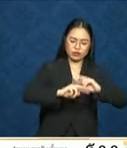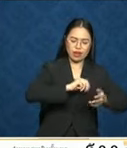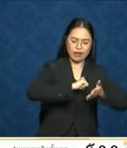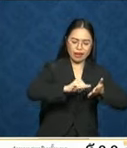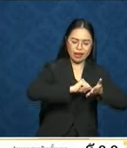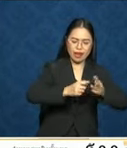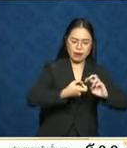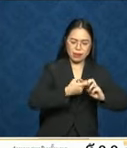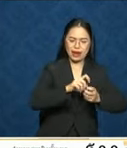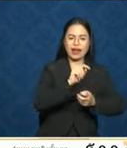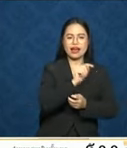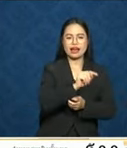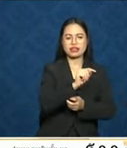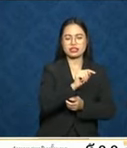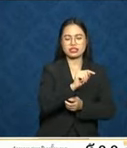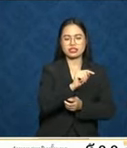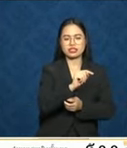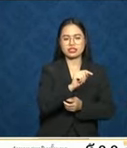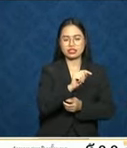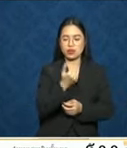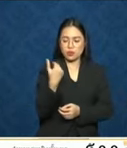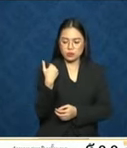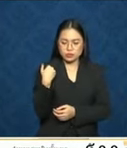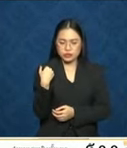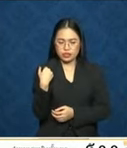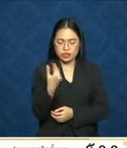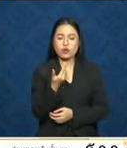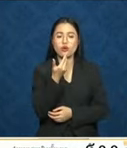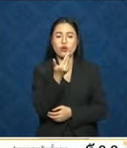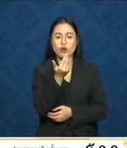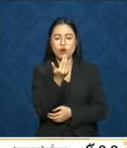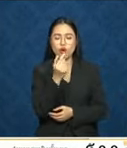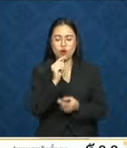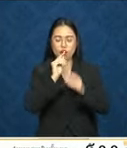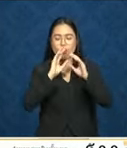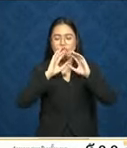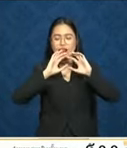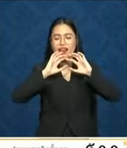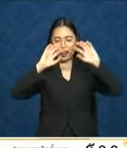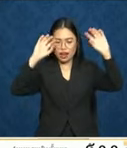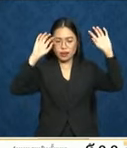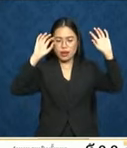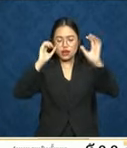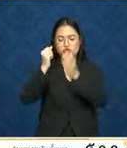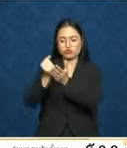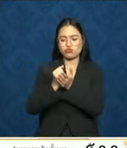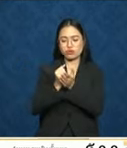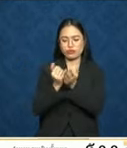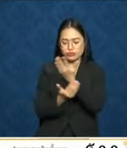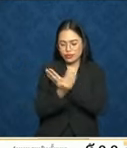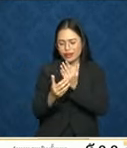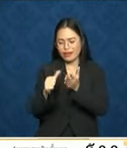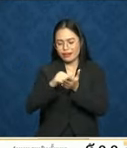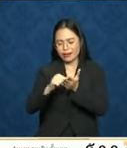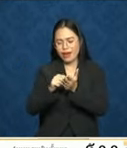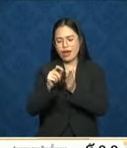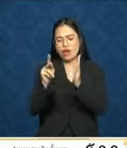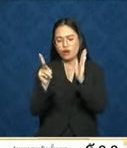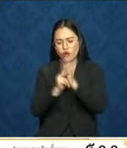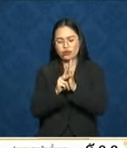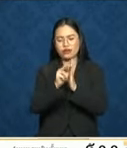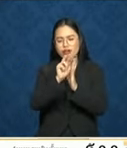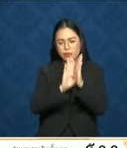ชาชนนะครับตามที่เห็นสมควรนะครับนอกจากนี้นะครับขอเรียกร้องไปยังรัฐบาลนะครับ ให้พิจารณาแก้ไขกฎระเบียบเหล่านี้นะครับที่เป็นอุป